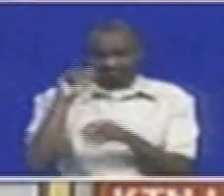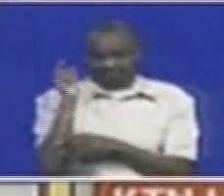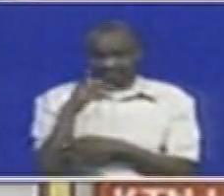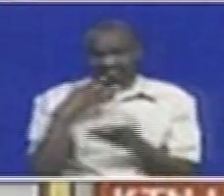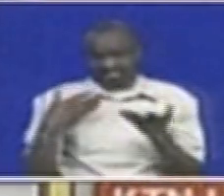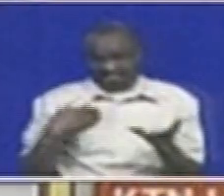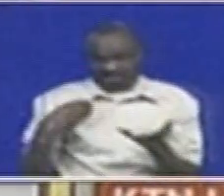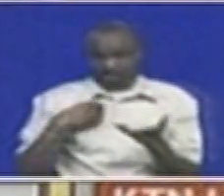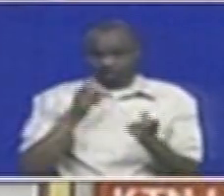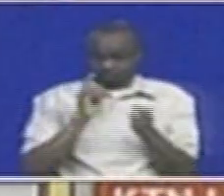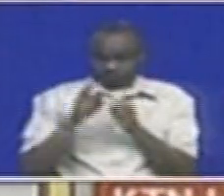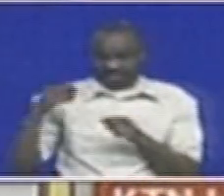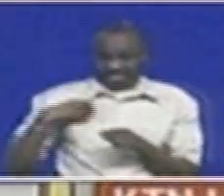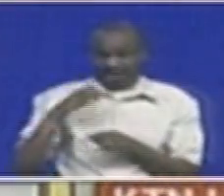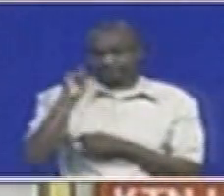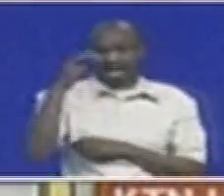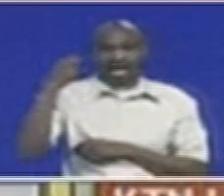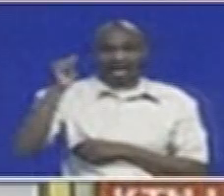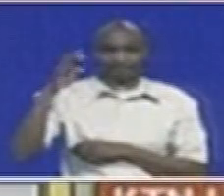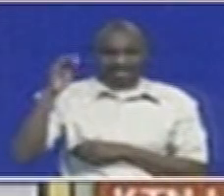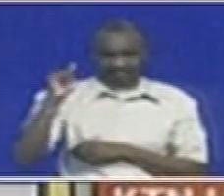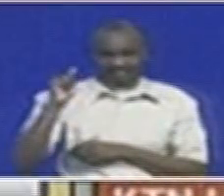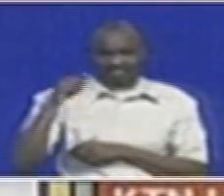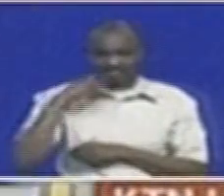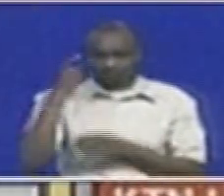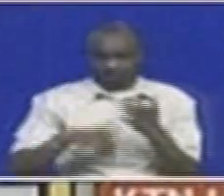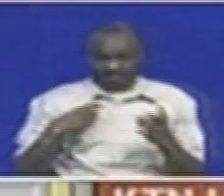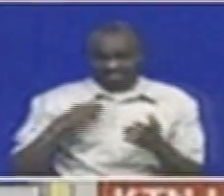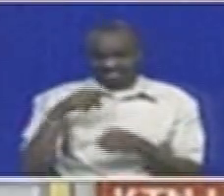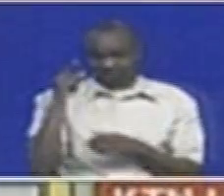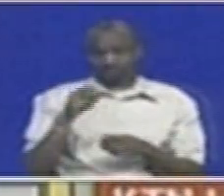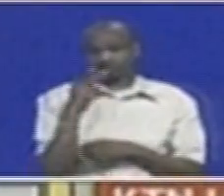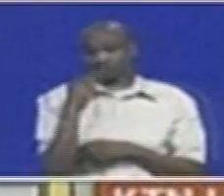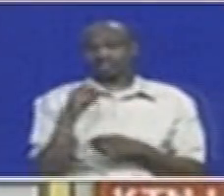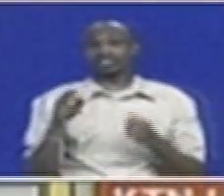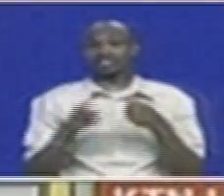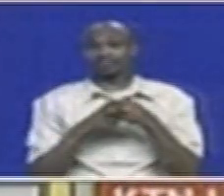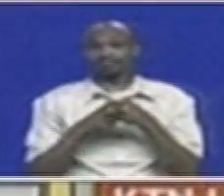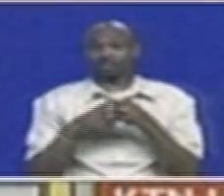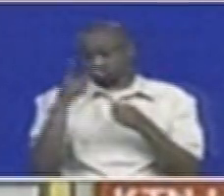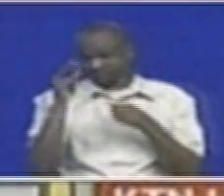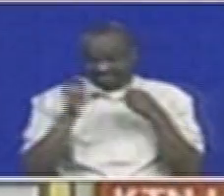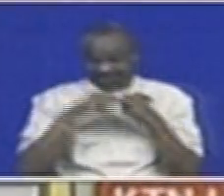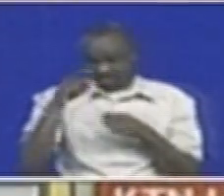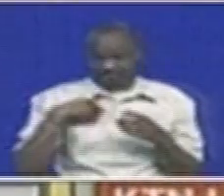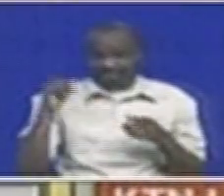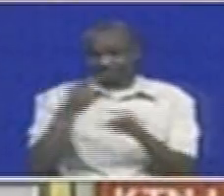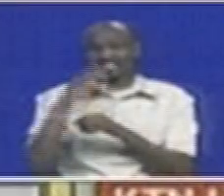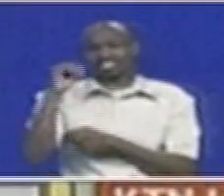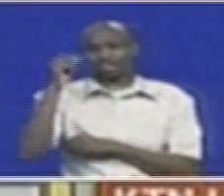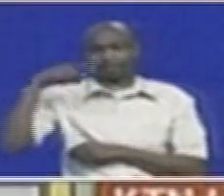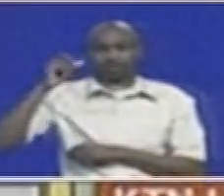mbio za kupokezana kijiti nchini Bahamas. Bingwa dunia makala 2007 Janeth Jepkosgei ni kati ya wanariadha